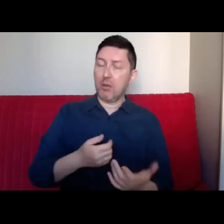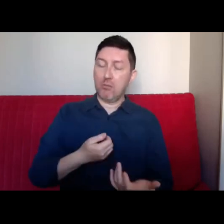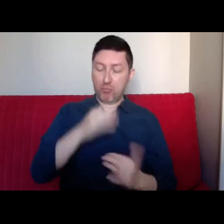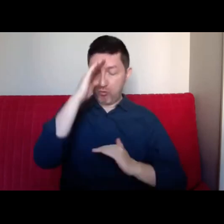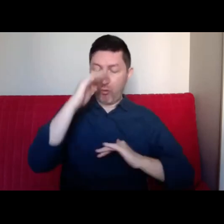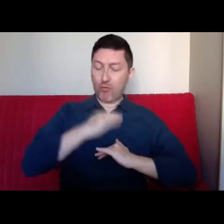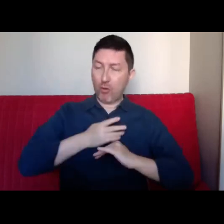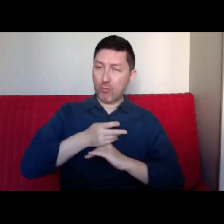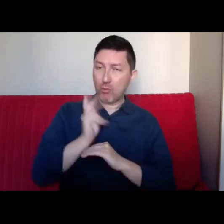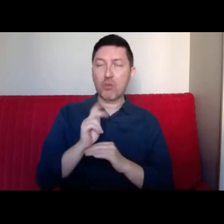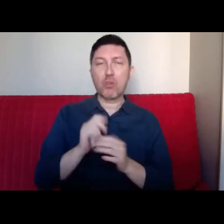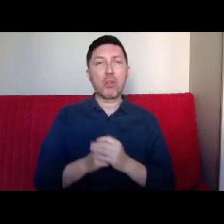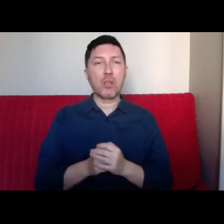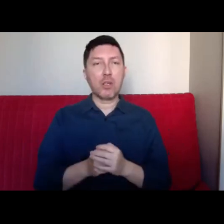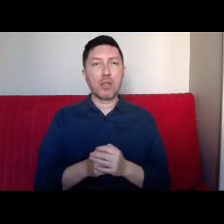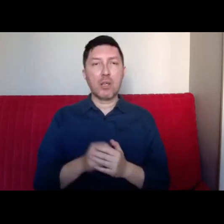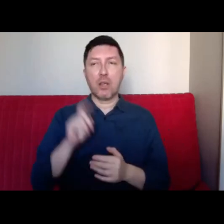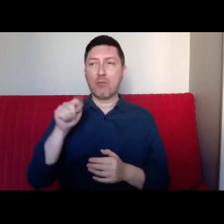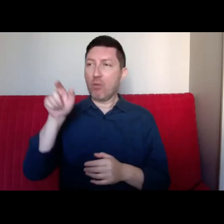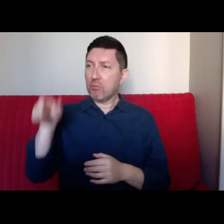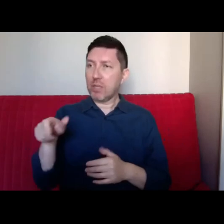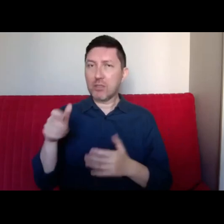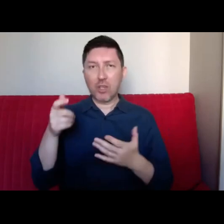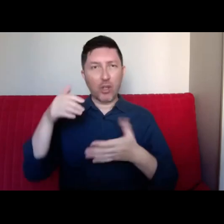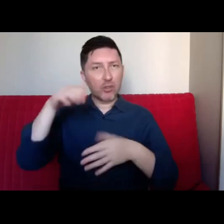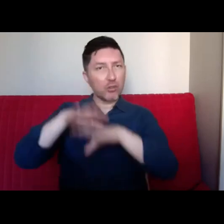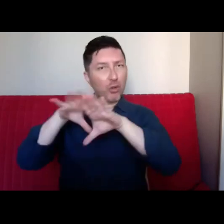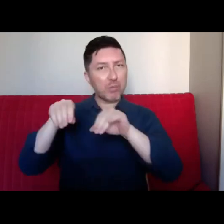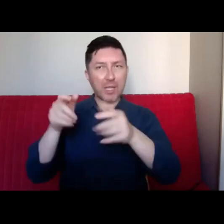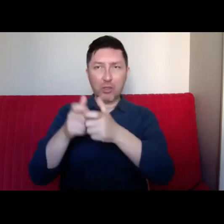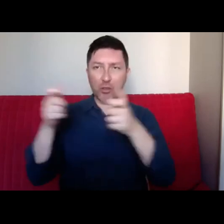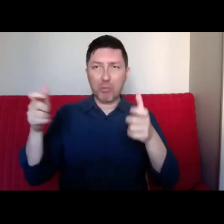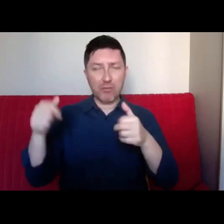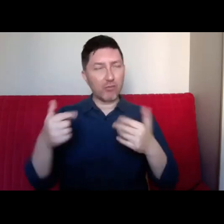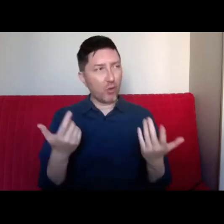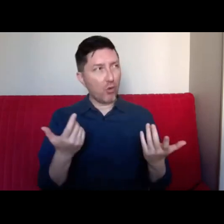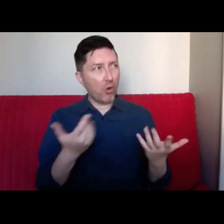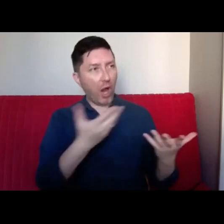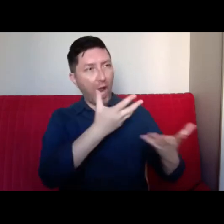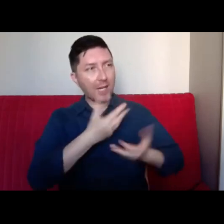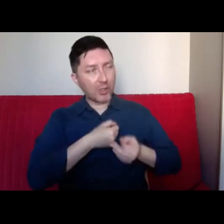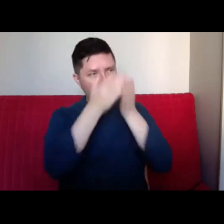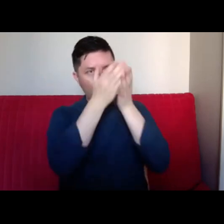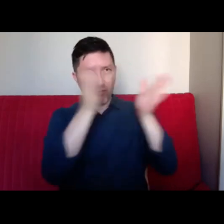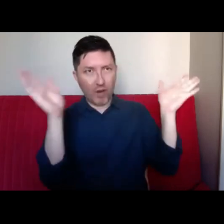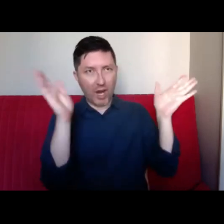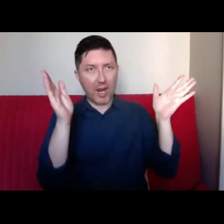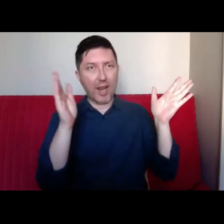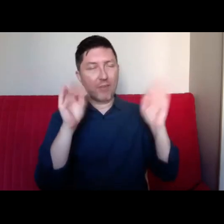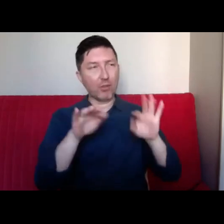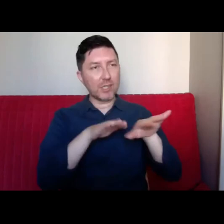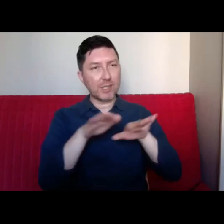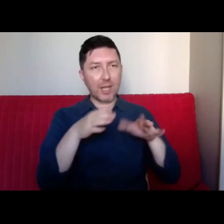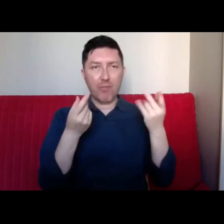soit disponible pour l'accueillir. Il faut qu'il y ait un système légal et financier pour soutenir le mouvement. Comme l'a